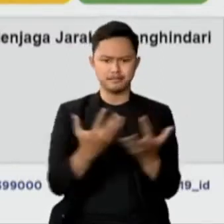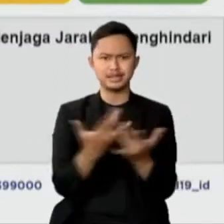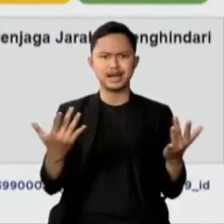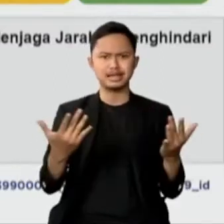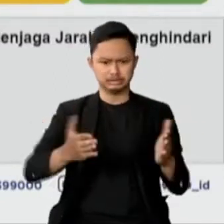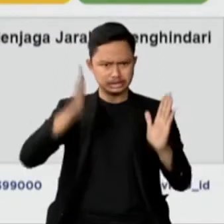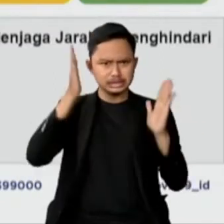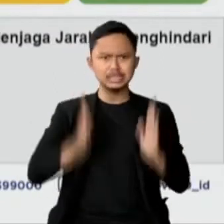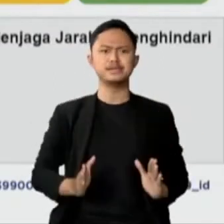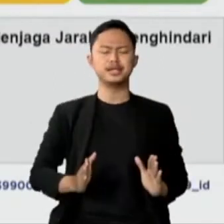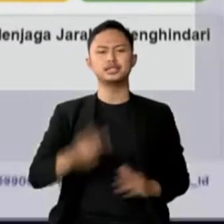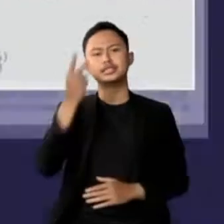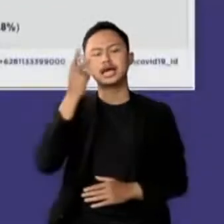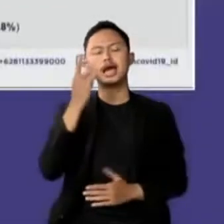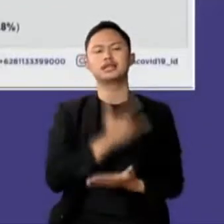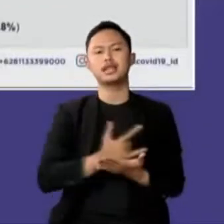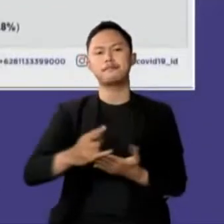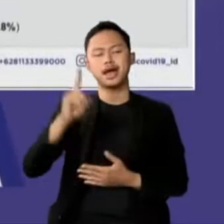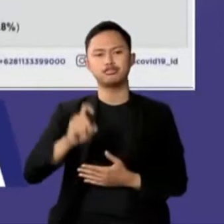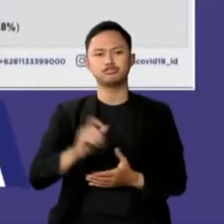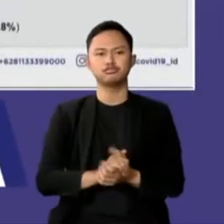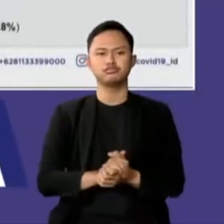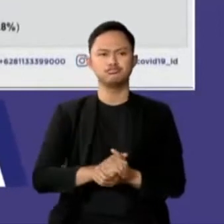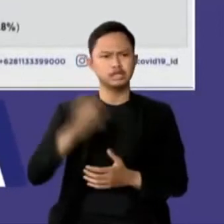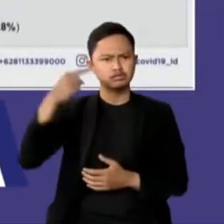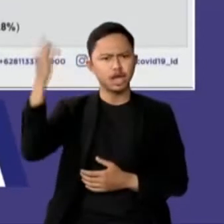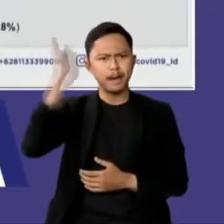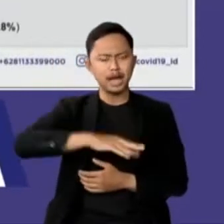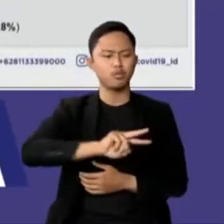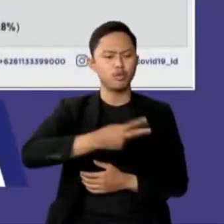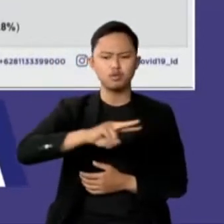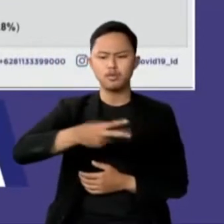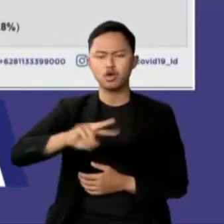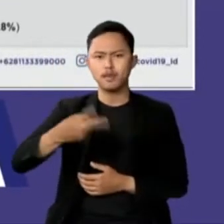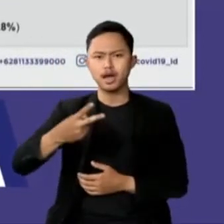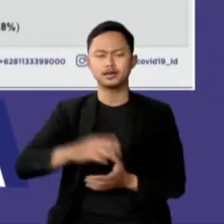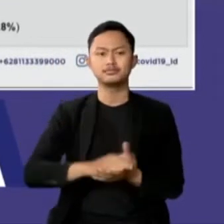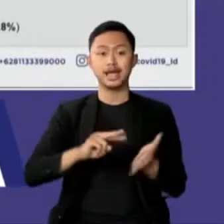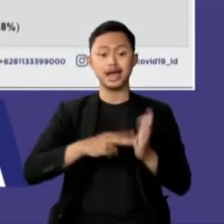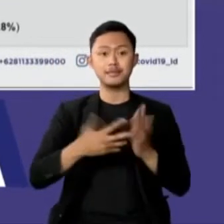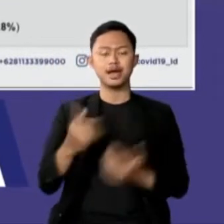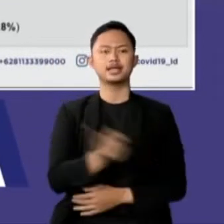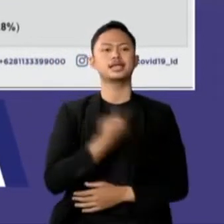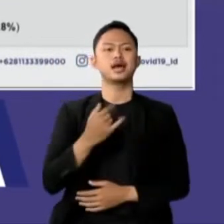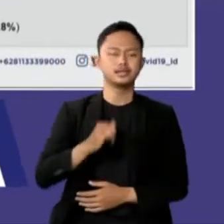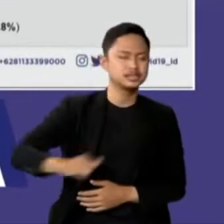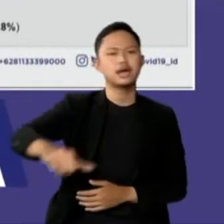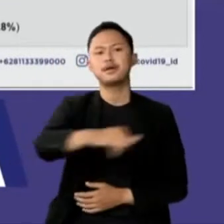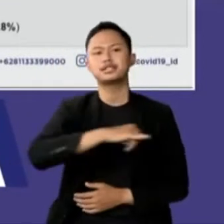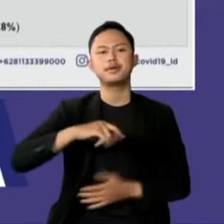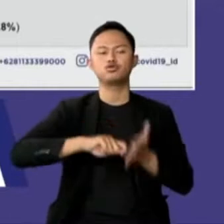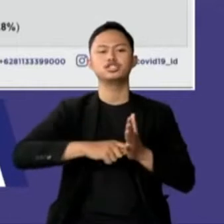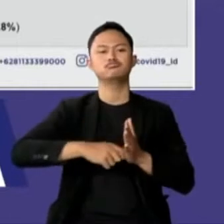itu harus selalu terjaga karena setiap saat bisa berubah maka dari itu the tahanan kita bersama itu adalah